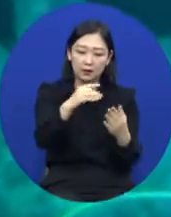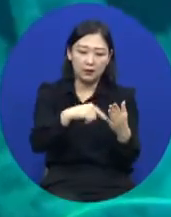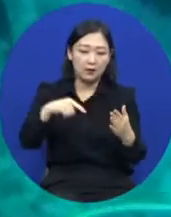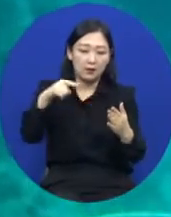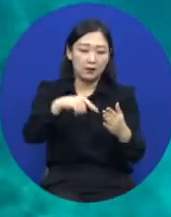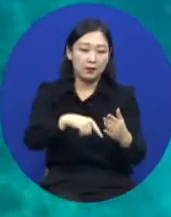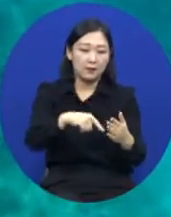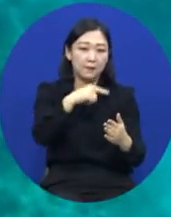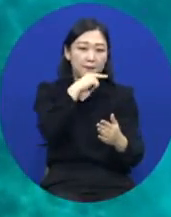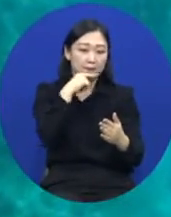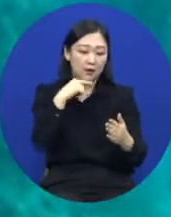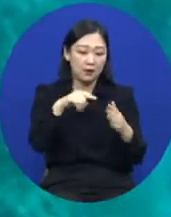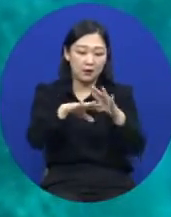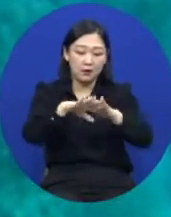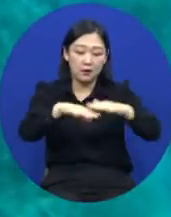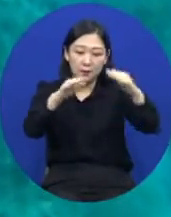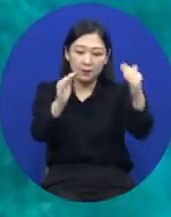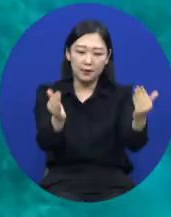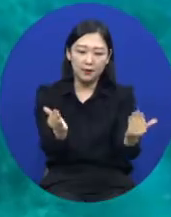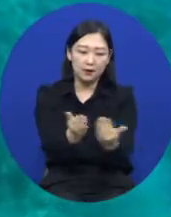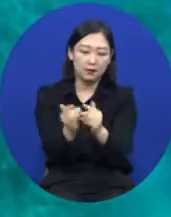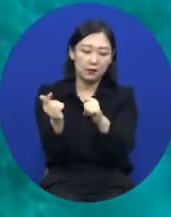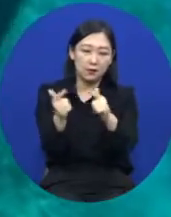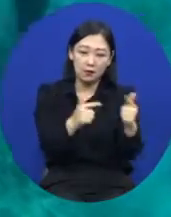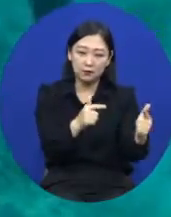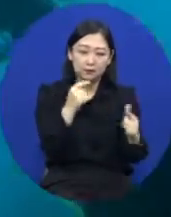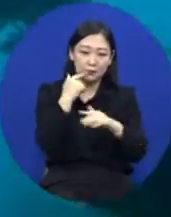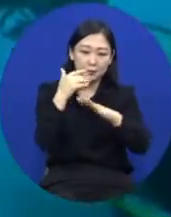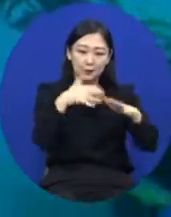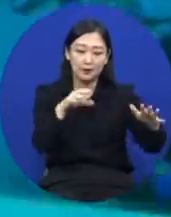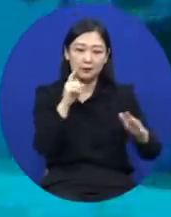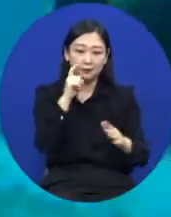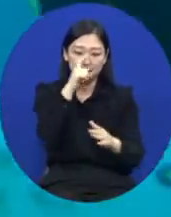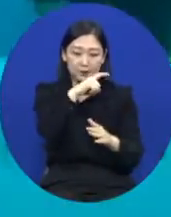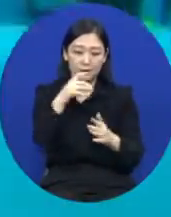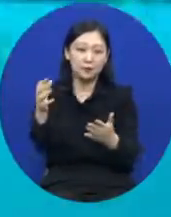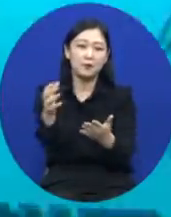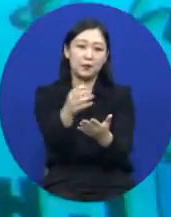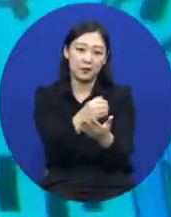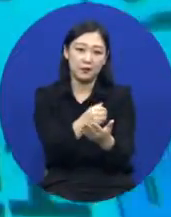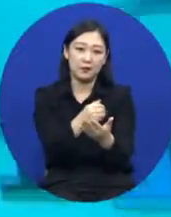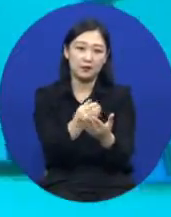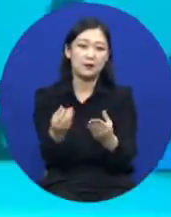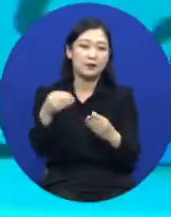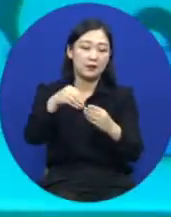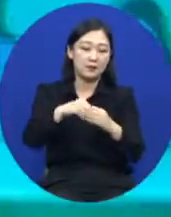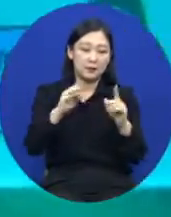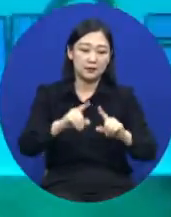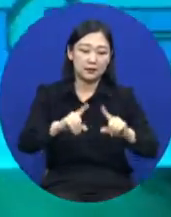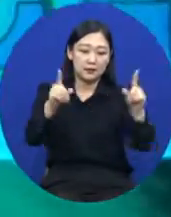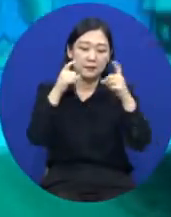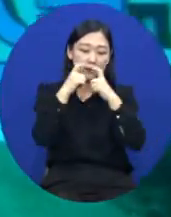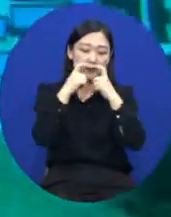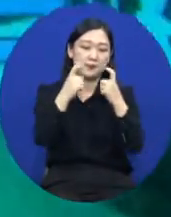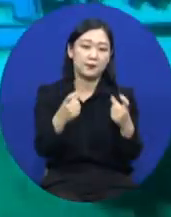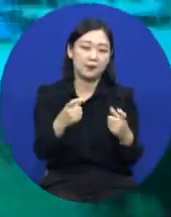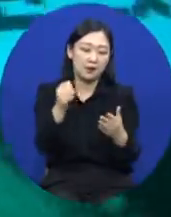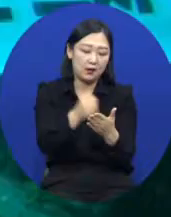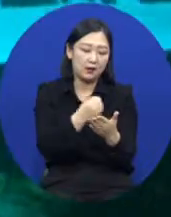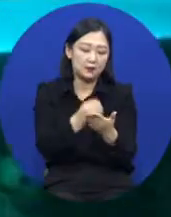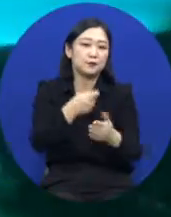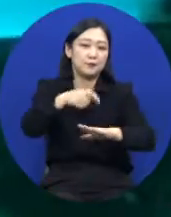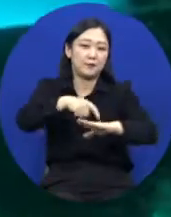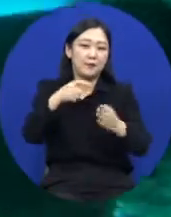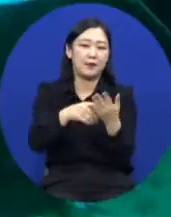빨간 양파망에 캔음료 등 각종 해양 쓰레기를 모아 담습니다. 새해에는 마스크를 벗자며 아쉬운